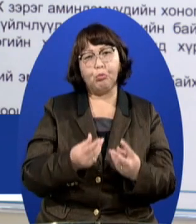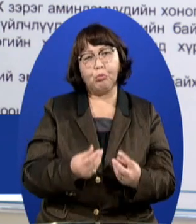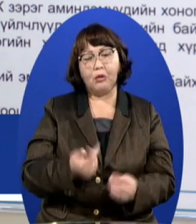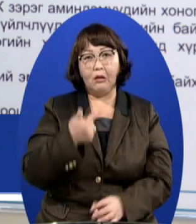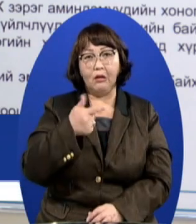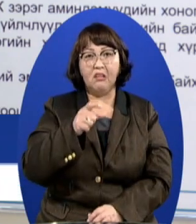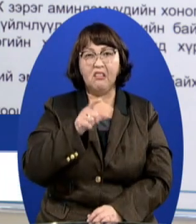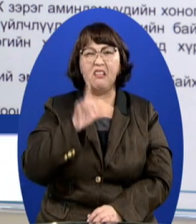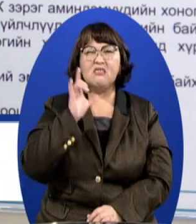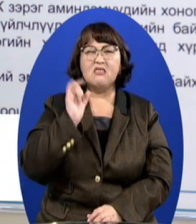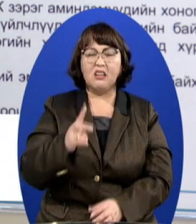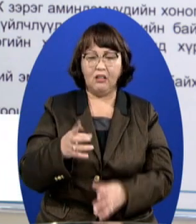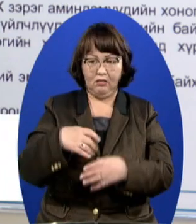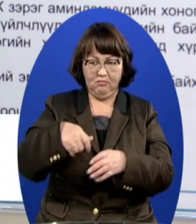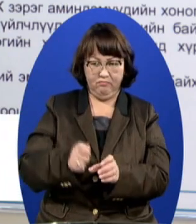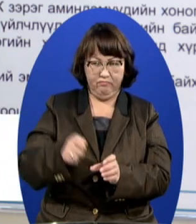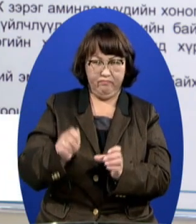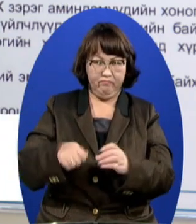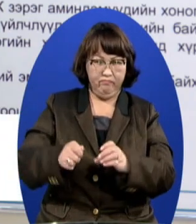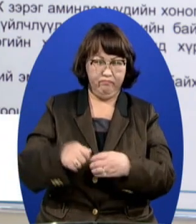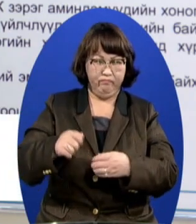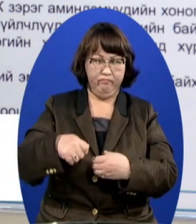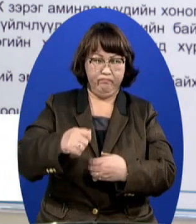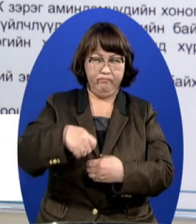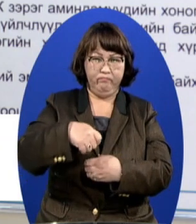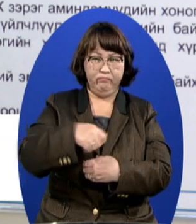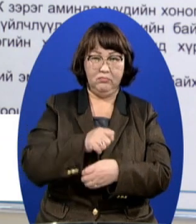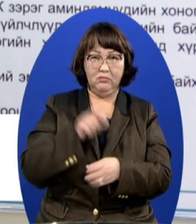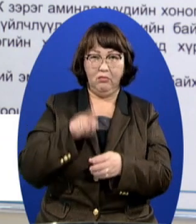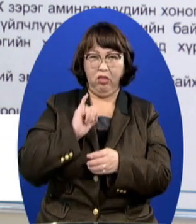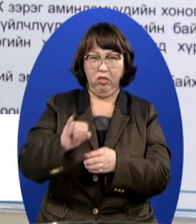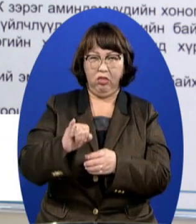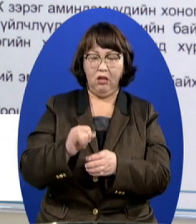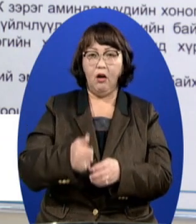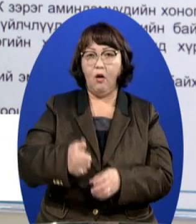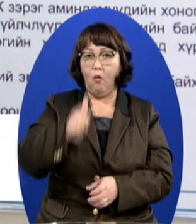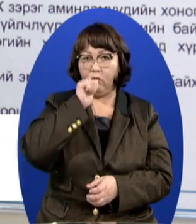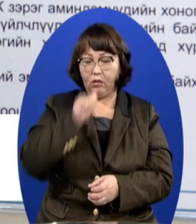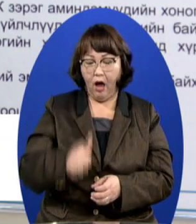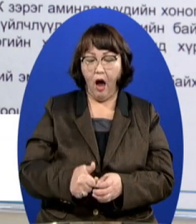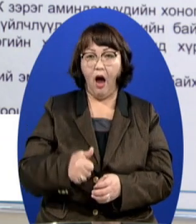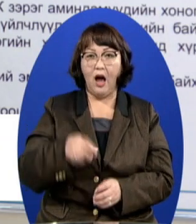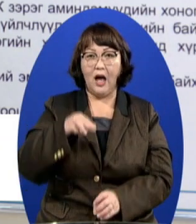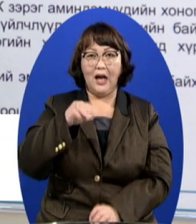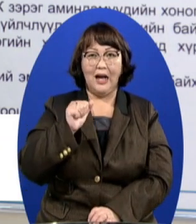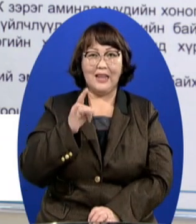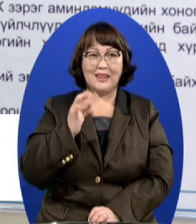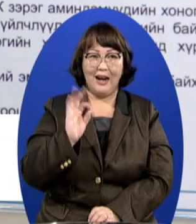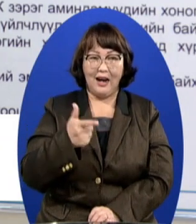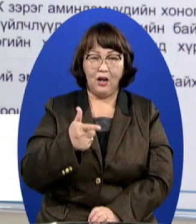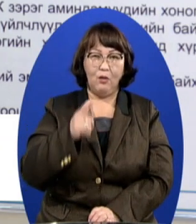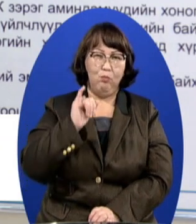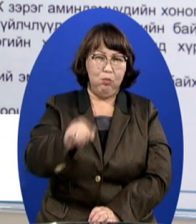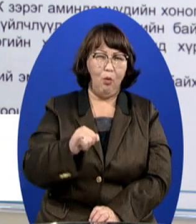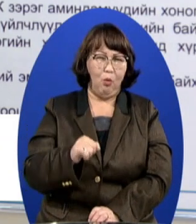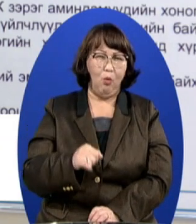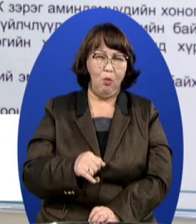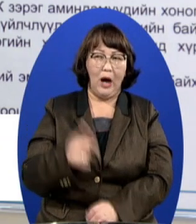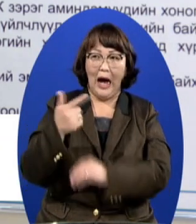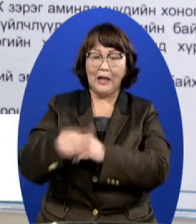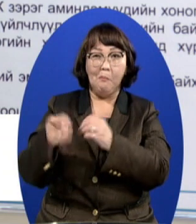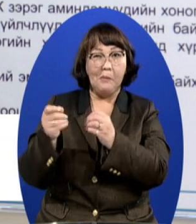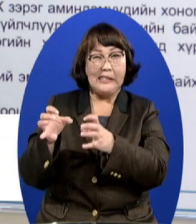лаазсан, консервлсэн бүтээгдэхүүнүүд эднэр дэн дотор бол ундаа, йогурт, гэх мэтчлэн бүтээгдэхүүнүүдийг